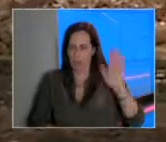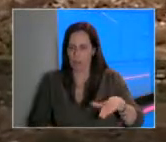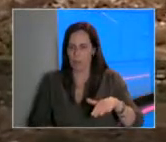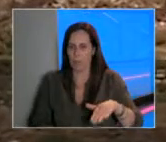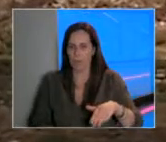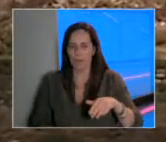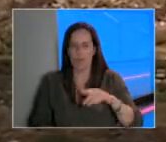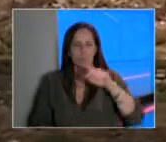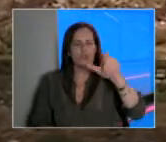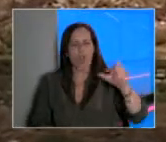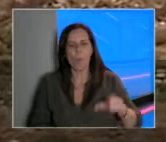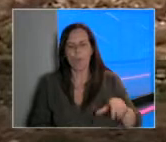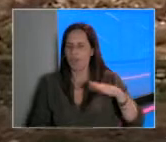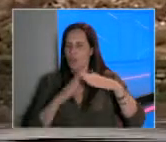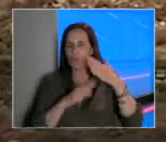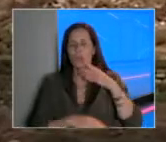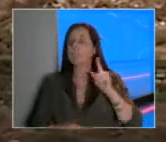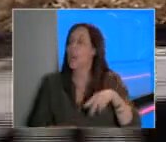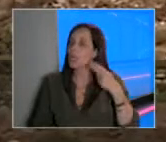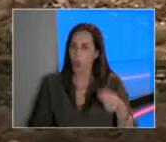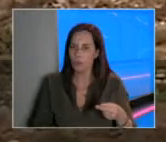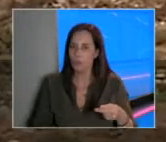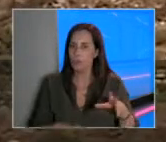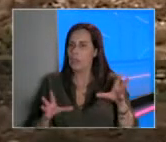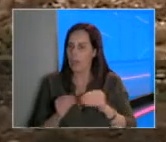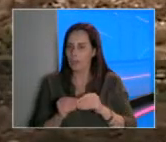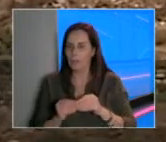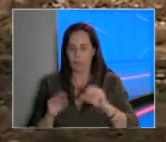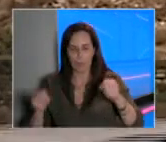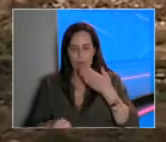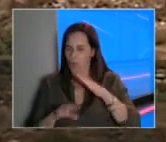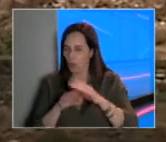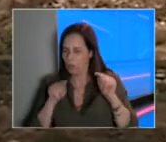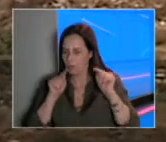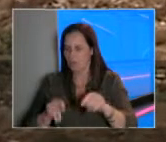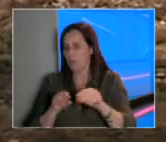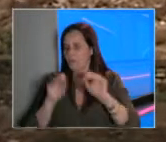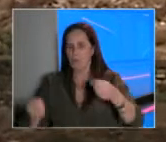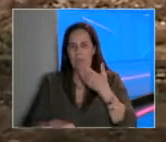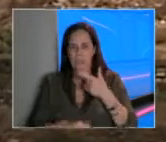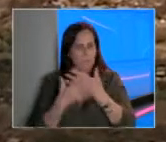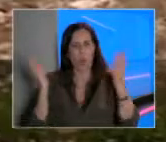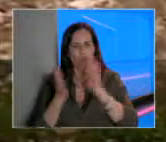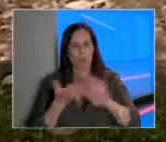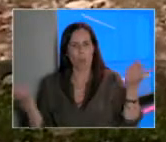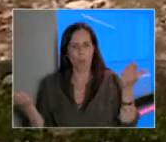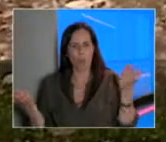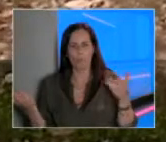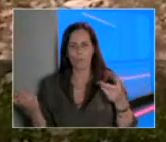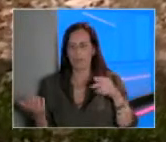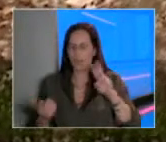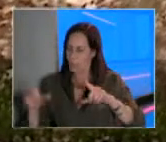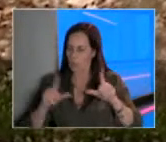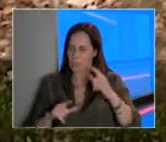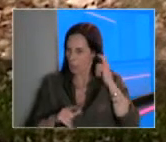גב ההר בשומרון, יש שם התיישבות יהודית, היא צריכה להיות תחת ריבונות ישראלית, וכל דרכי הגישה צריכים להיות תחת ריבונות ישראלית, זה מאוד פשוט. יש מפות כאלה,